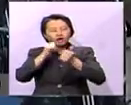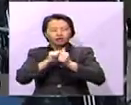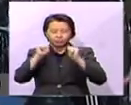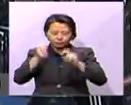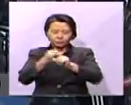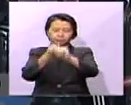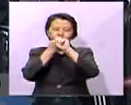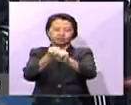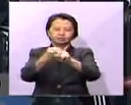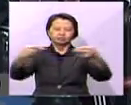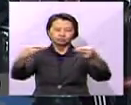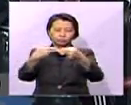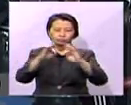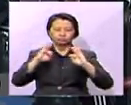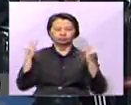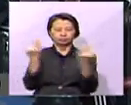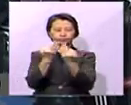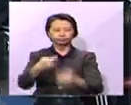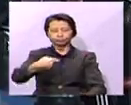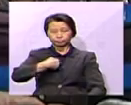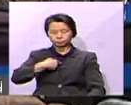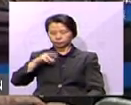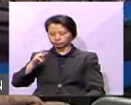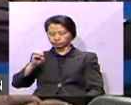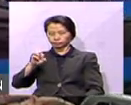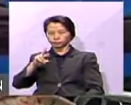mengeratkan hubungan kekeluargaan. Saya Vanessa